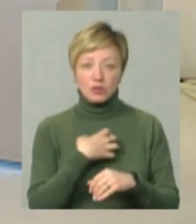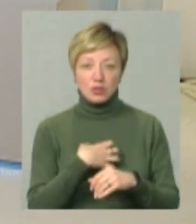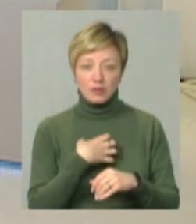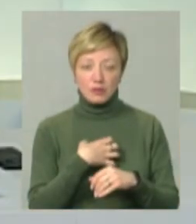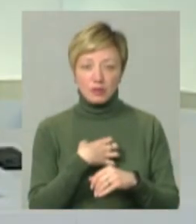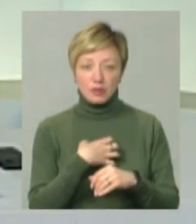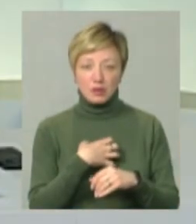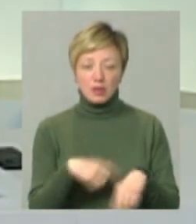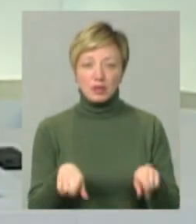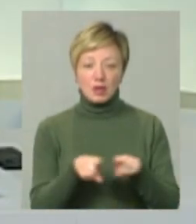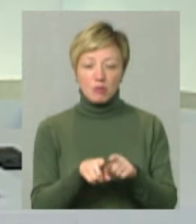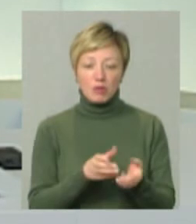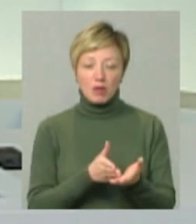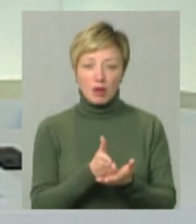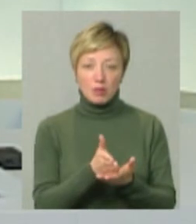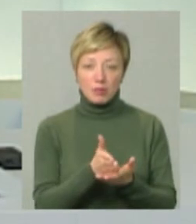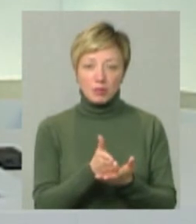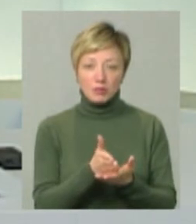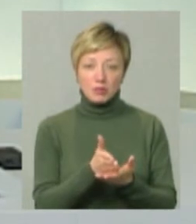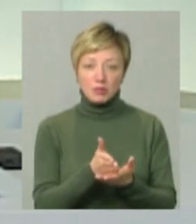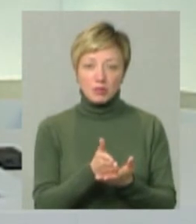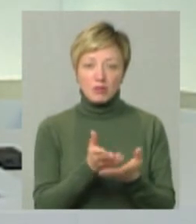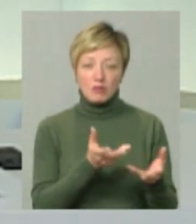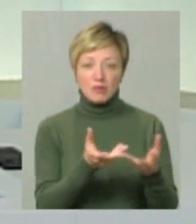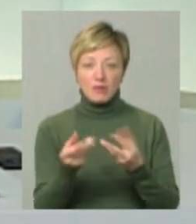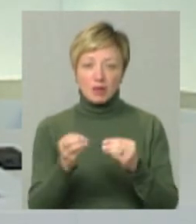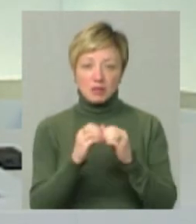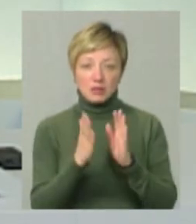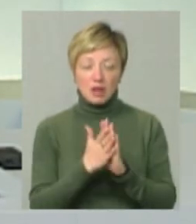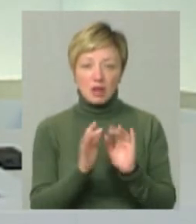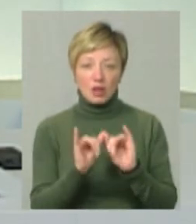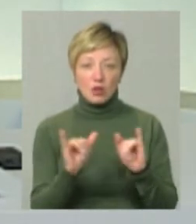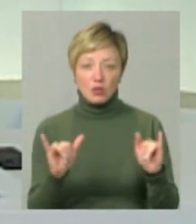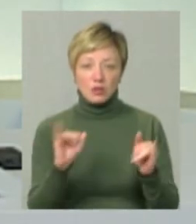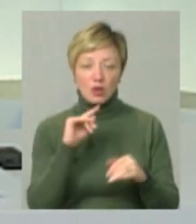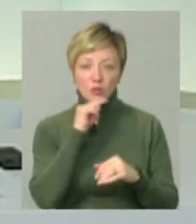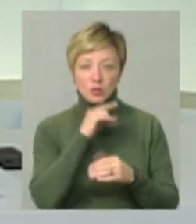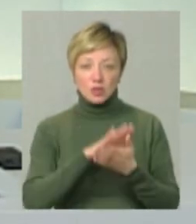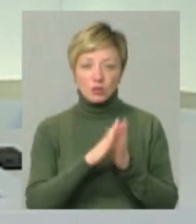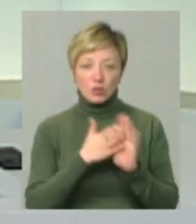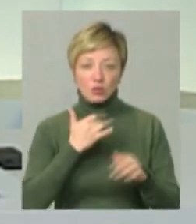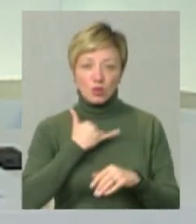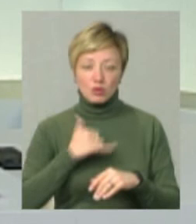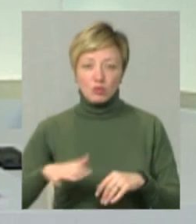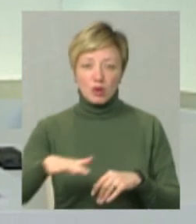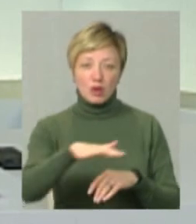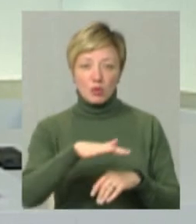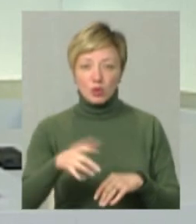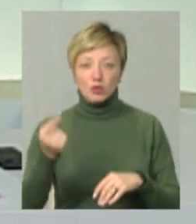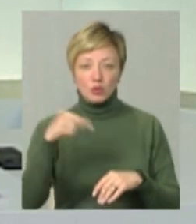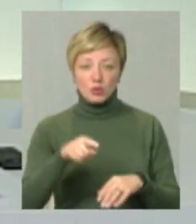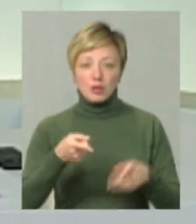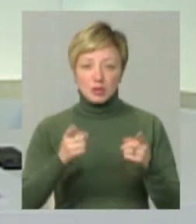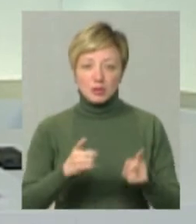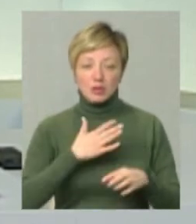важливою таким напрямком, який впливає на загальний розвиток економічної ситуації в нашому регіоні.